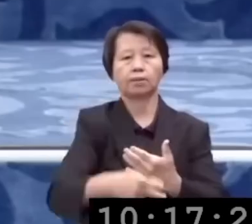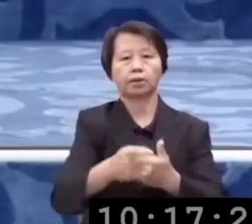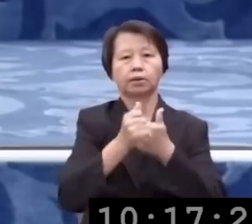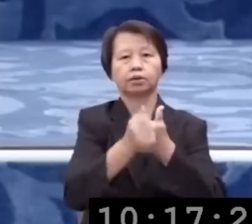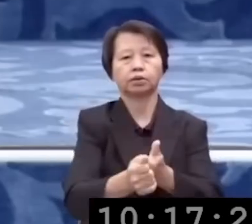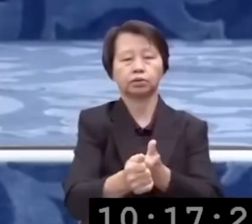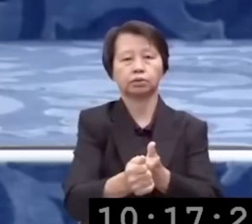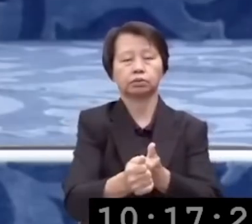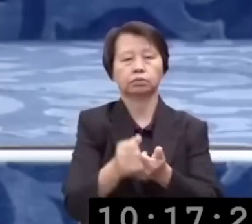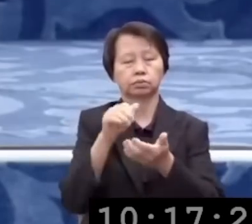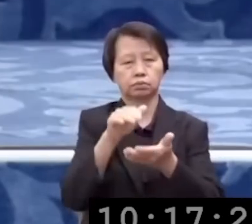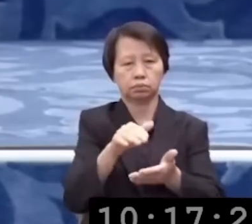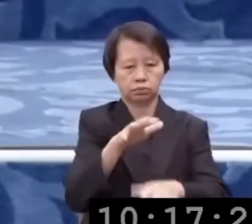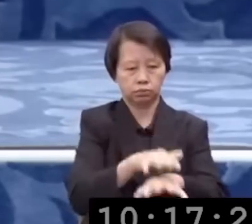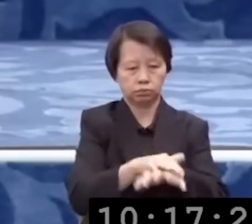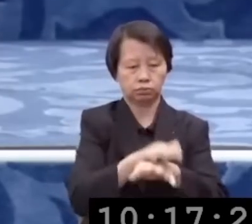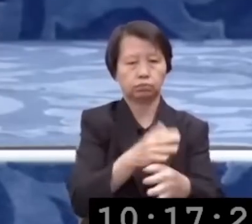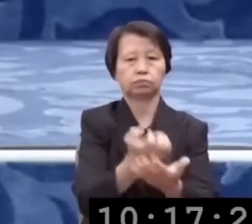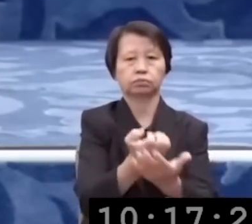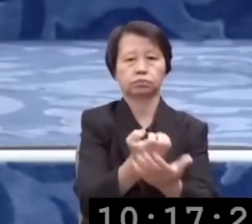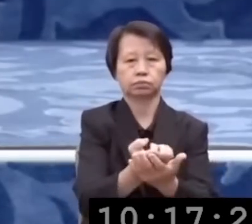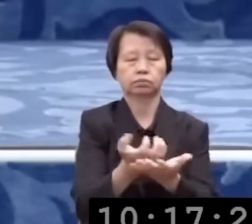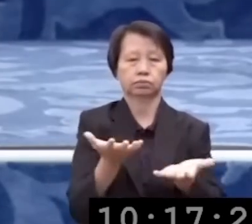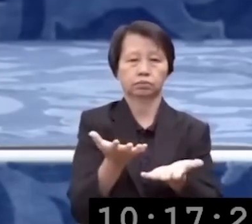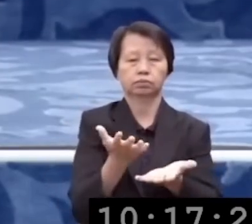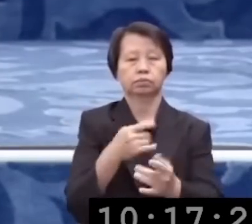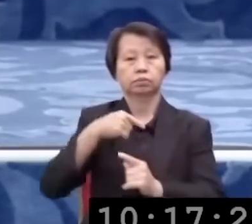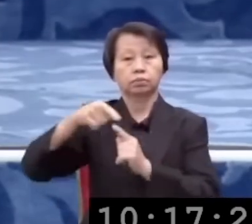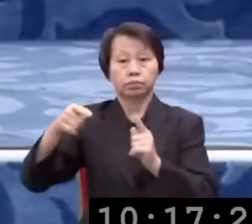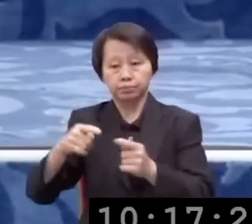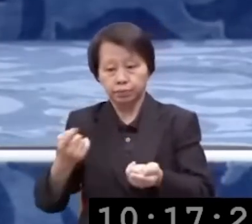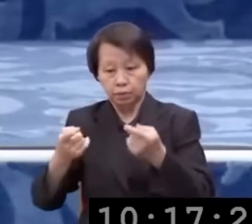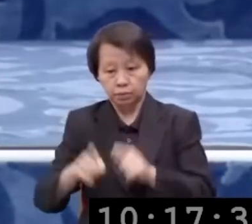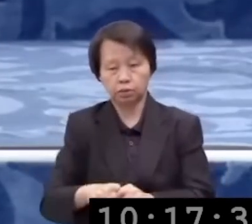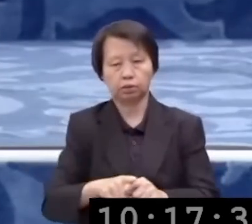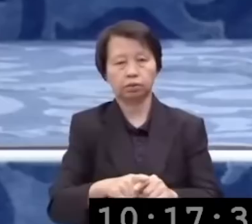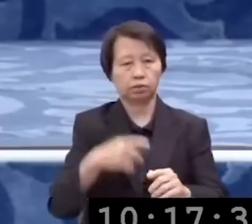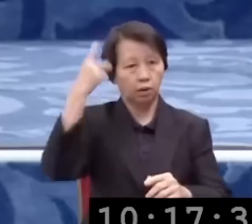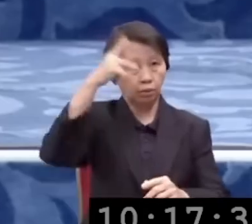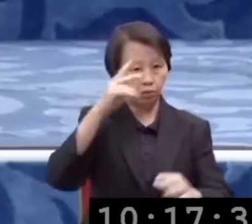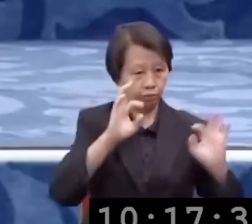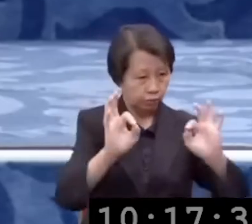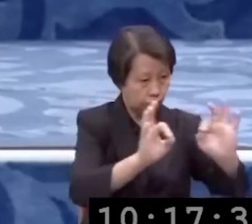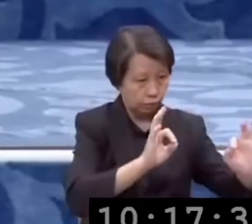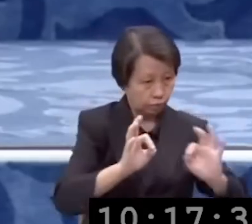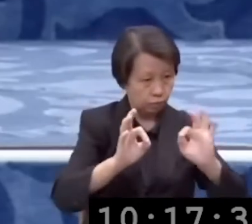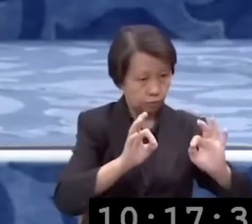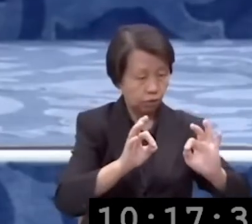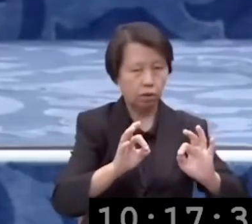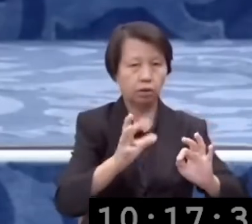yang ikut menyumbang kepada kerajaan ekonomi jadi apabila berlaku kestabilan politik dan